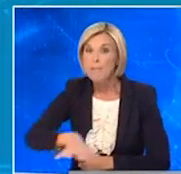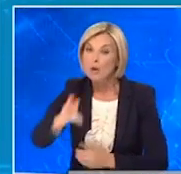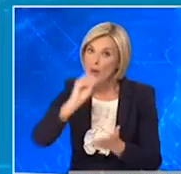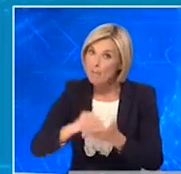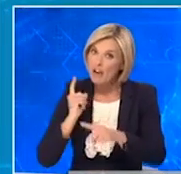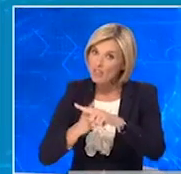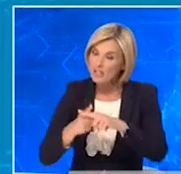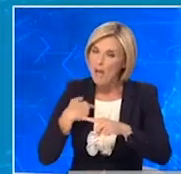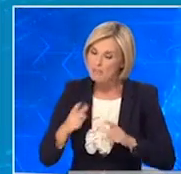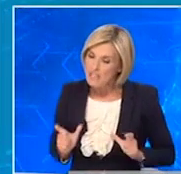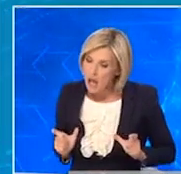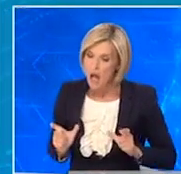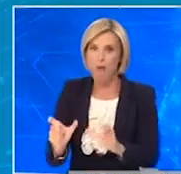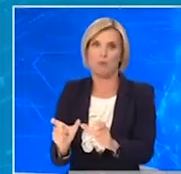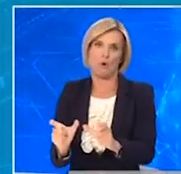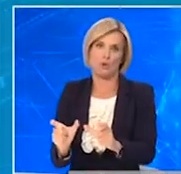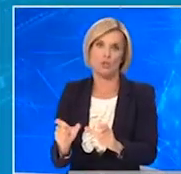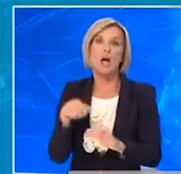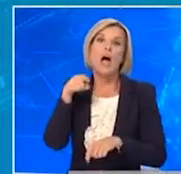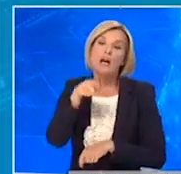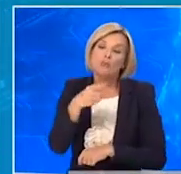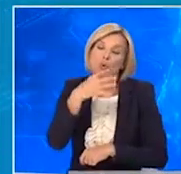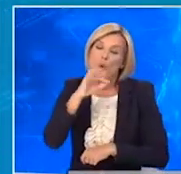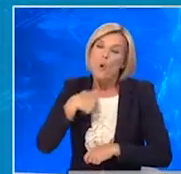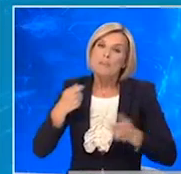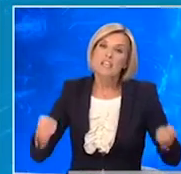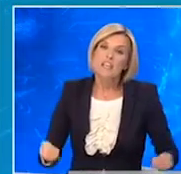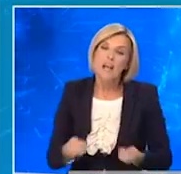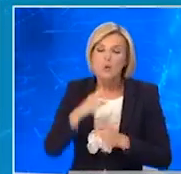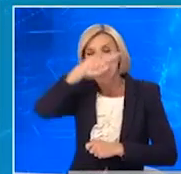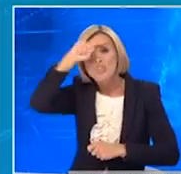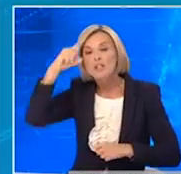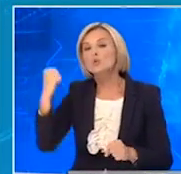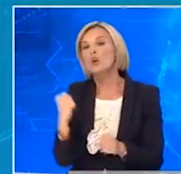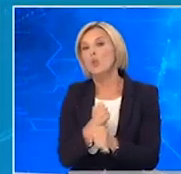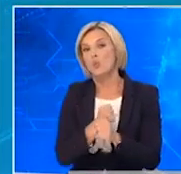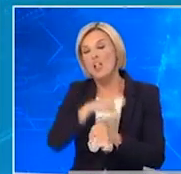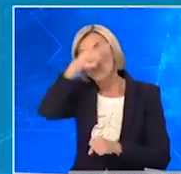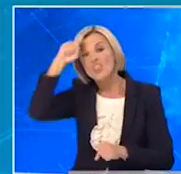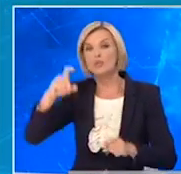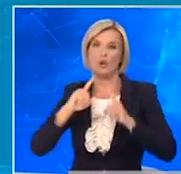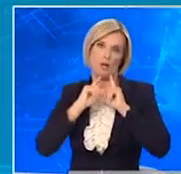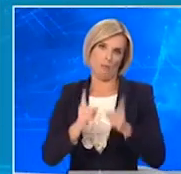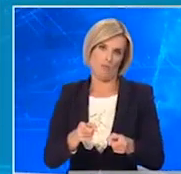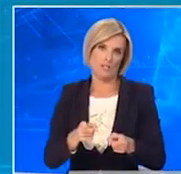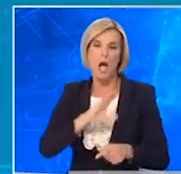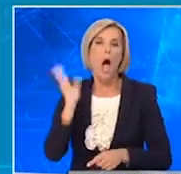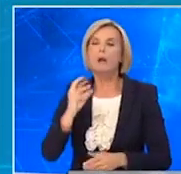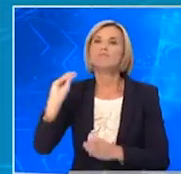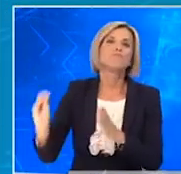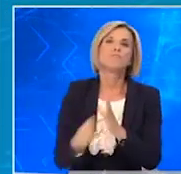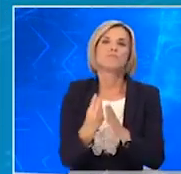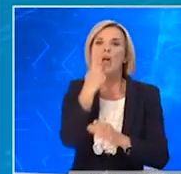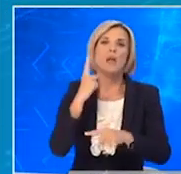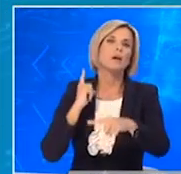μην το απομονώσουμε. Γι' αυτό χρειάζεται και παίρνουμε και δύσκολες αποφάσεις. Αν δηλαδή έχουμε ένα κρούσμα το οποίο δεν προκύπτει, που μπορεί